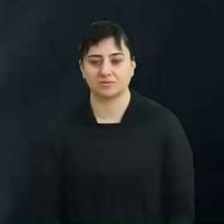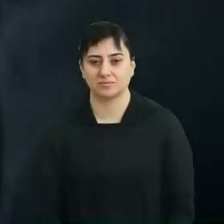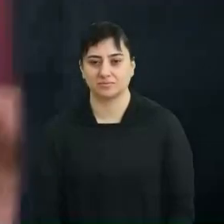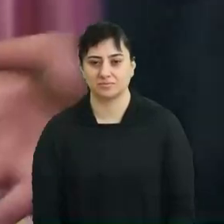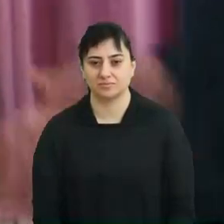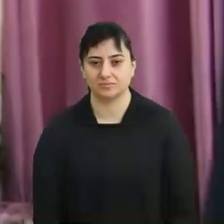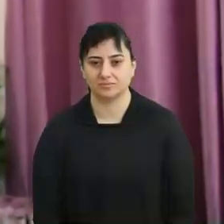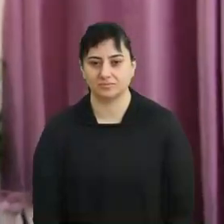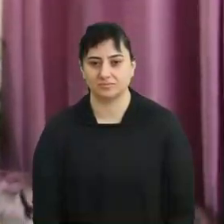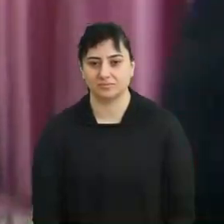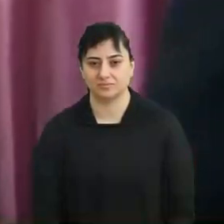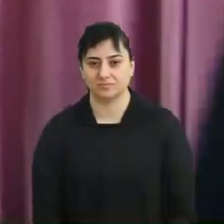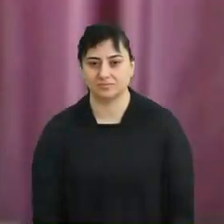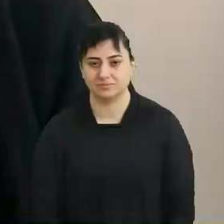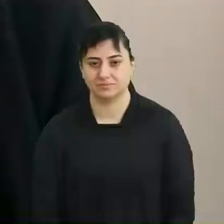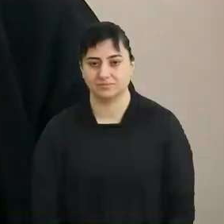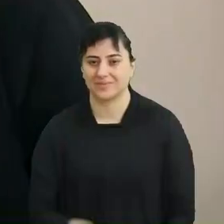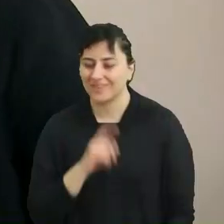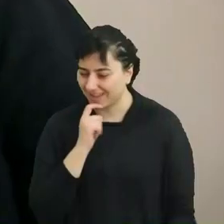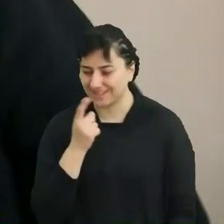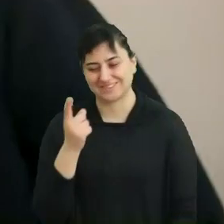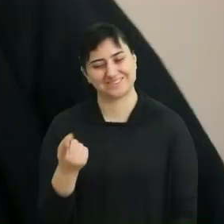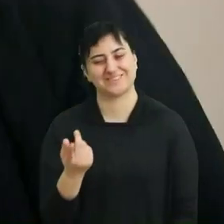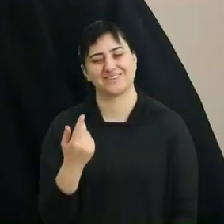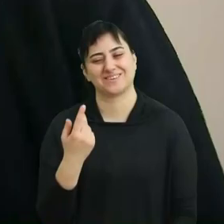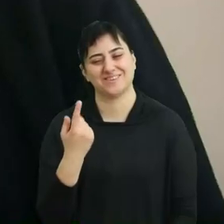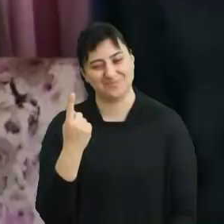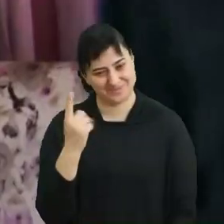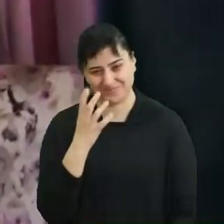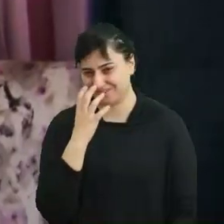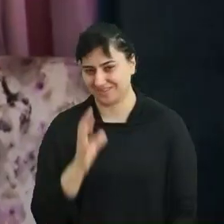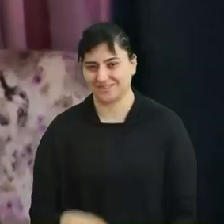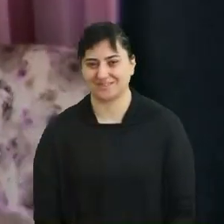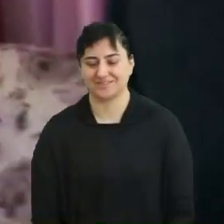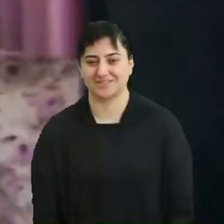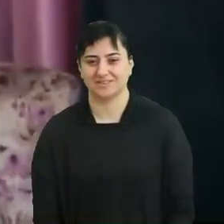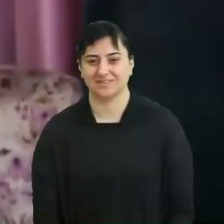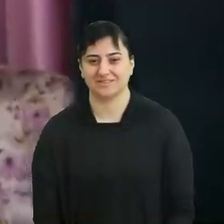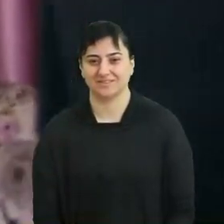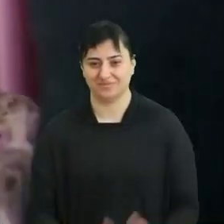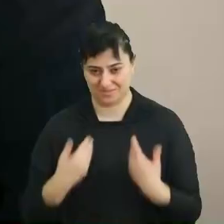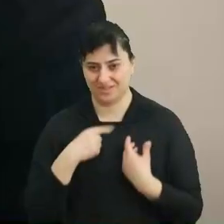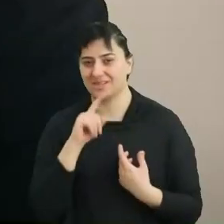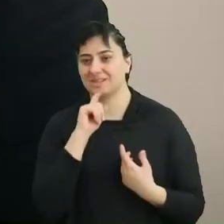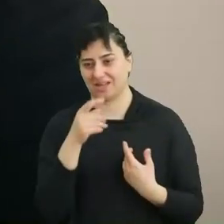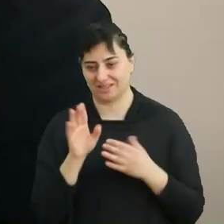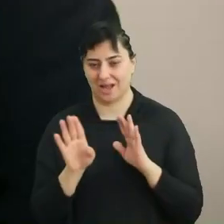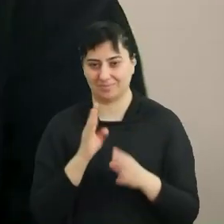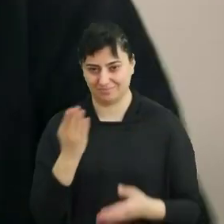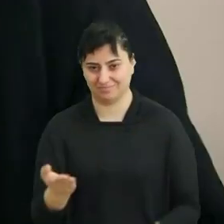Dur. Şişt. Yoksa. Dur, dayın seni öyle şeye gönderir mi ya? Senin burada kapı gibi dayın var